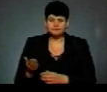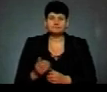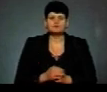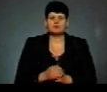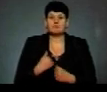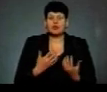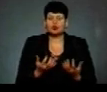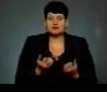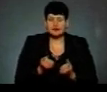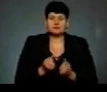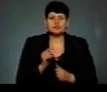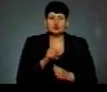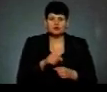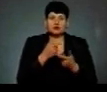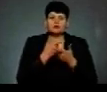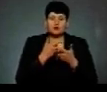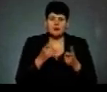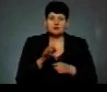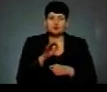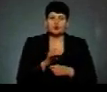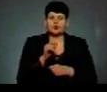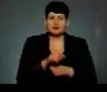Ми отримали також ту інформацію, що